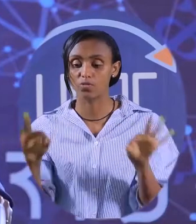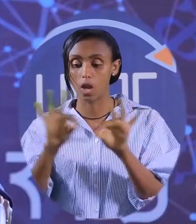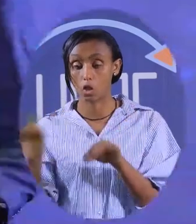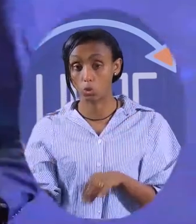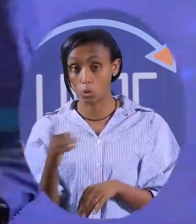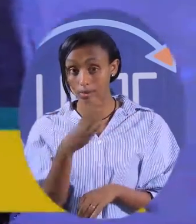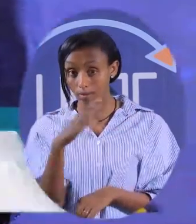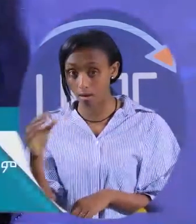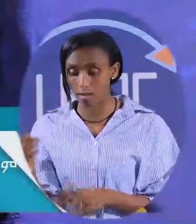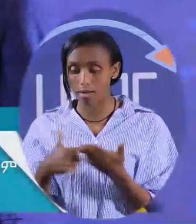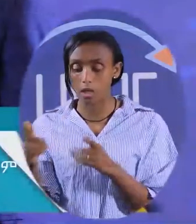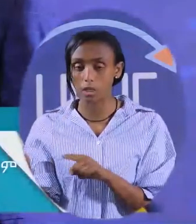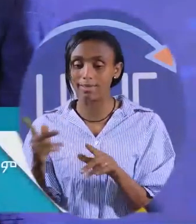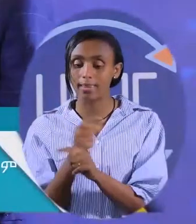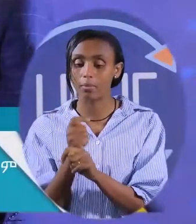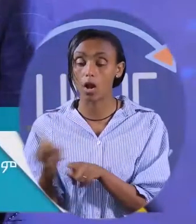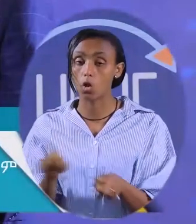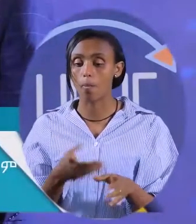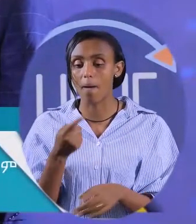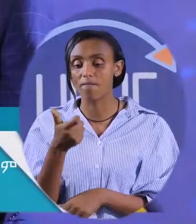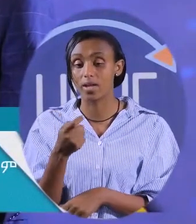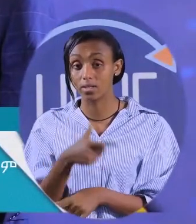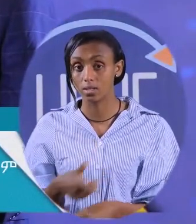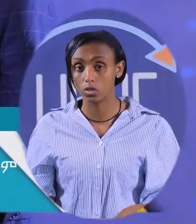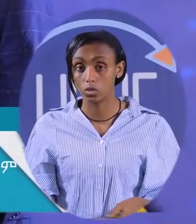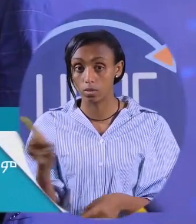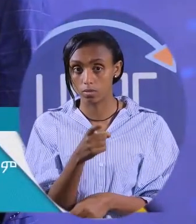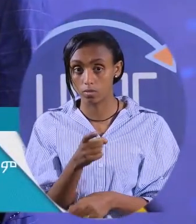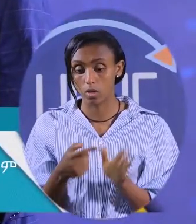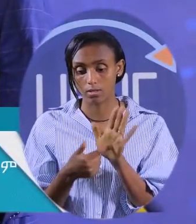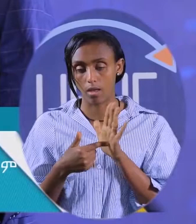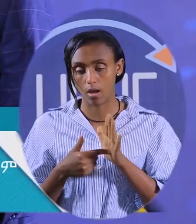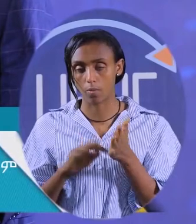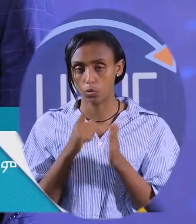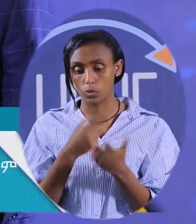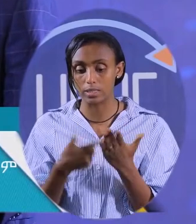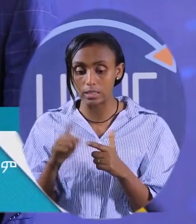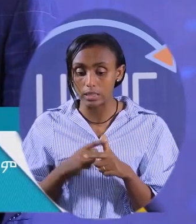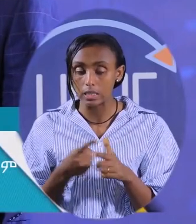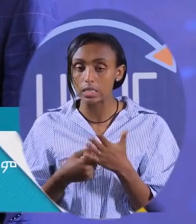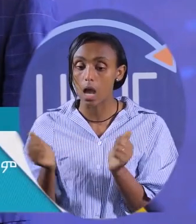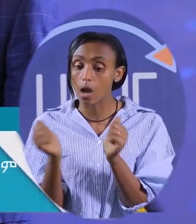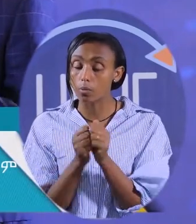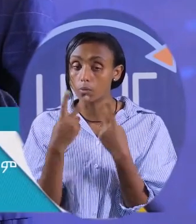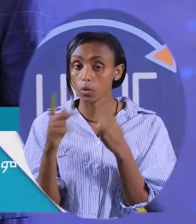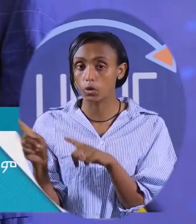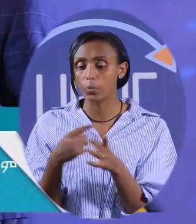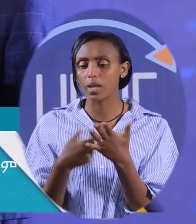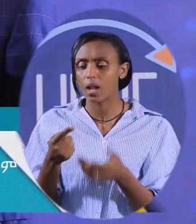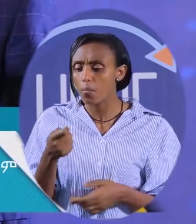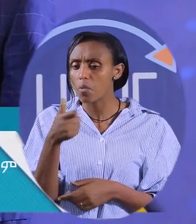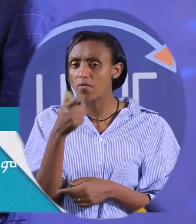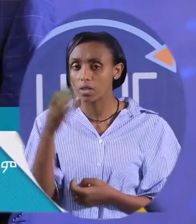አስፈላጊ እንደሆነና ይህን ትግበራም ደግሞ ማፋጠን እንዳለብን ያሳየናል ማለት ነው። እንግዲህ ከዚህ ለጎን ለጎን ይህንንስ